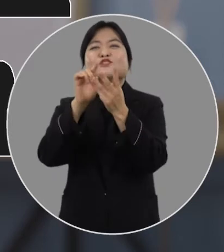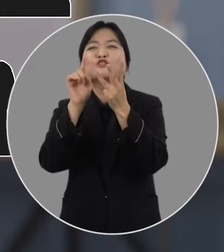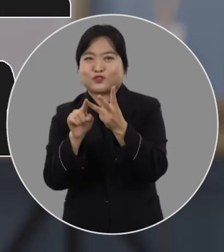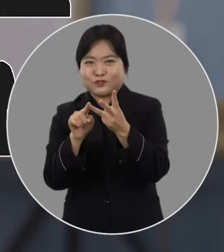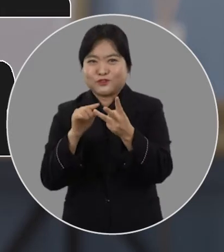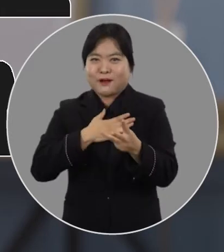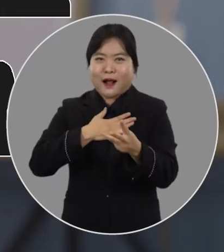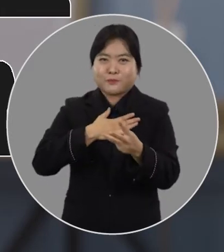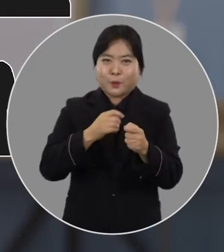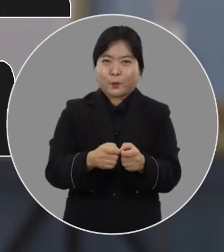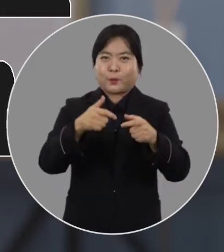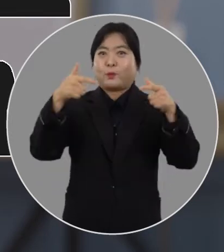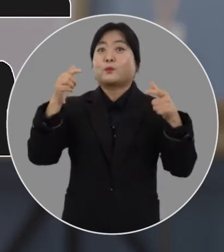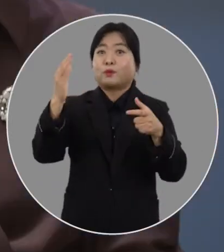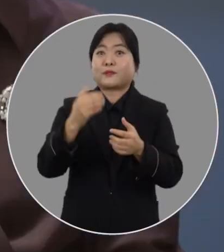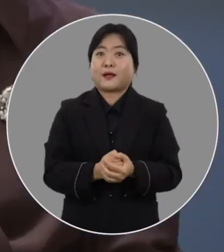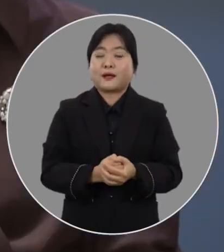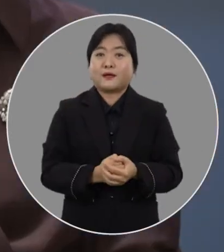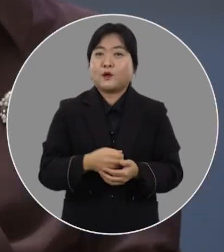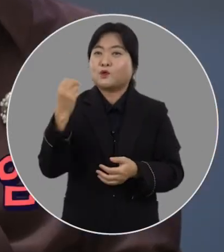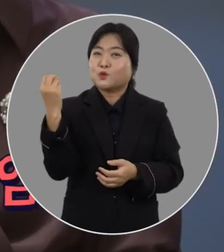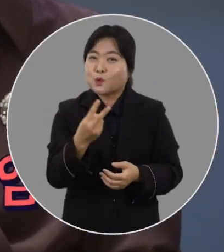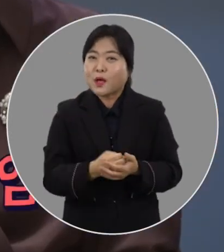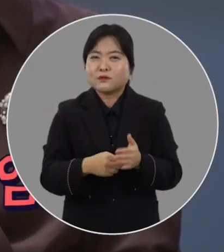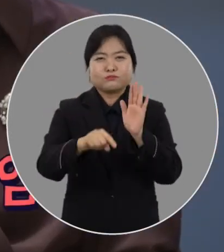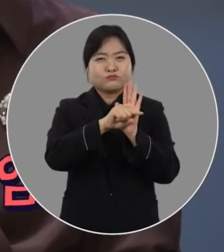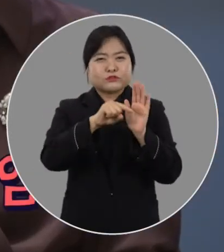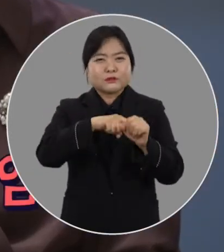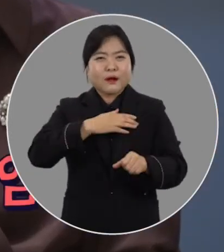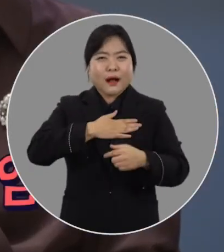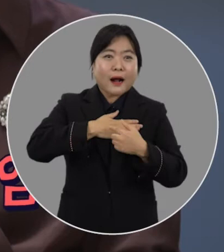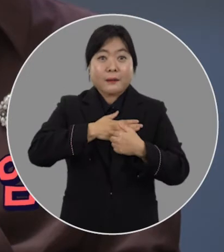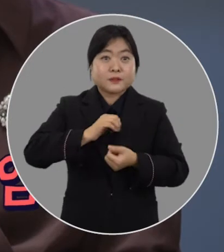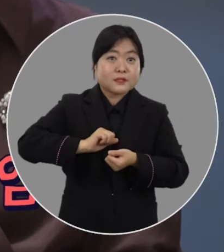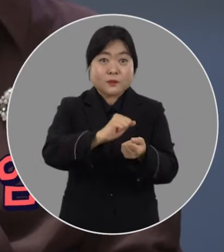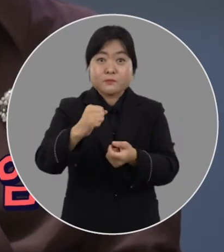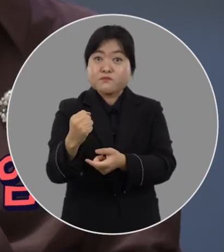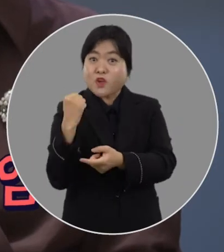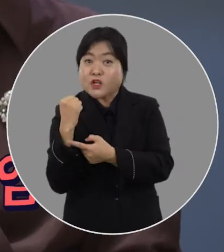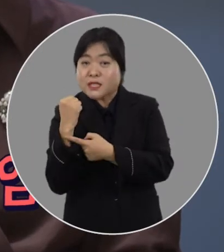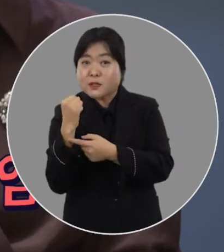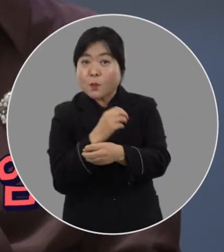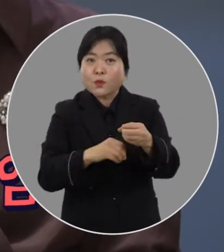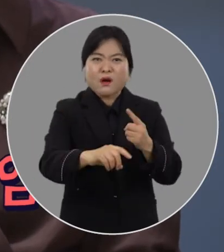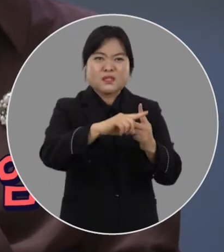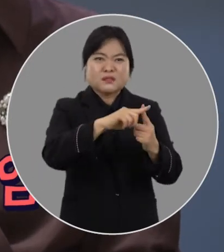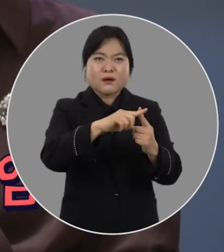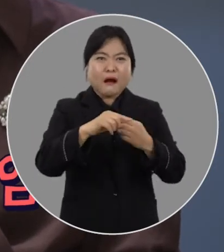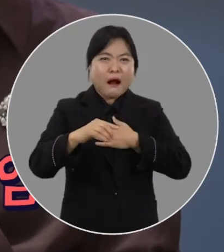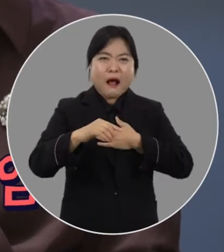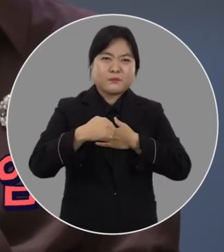통해서 감정이 확산됩니다. 또한 부정적 감정의 전염력이 긍정적